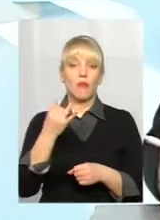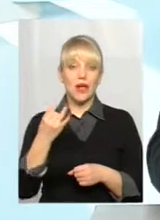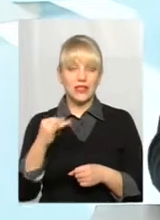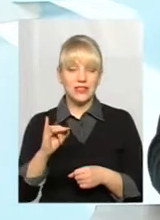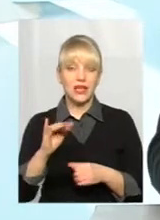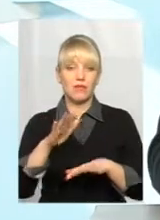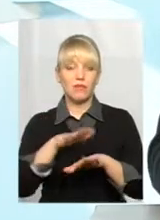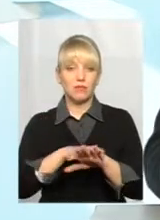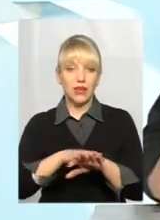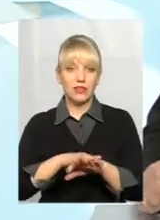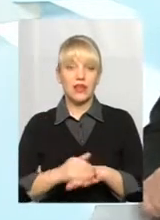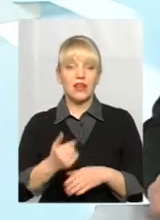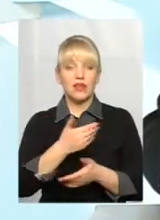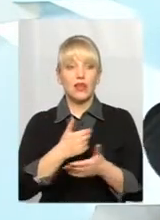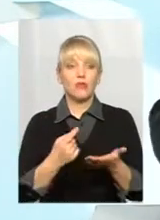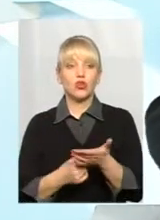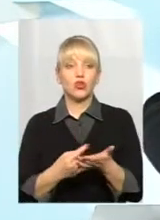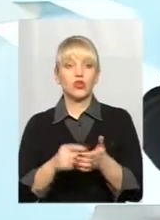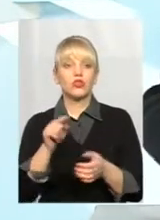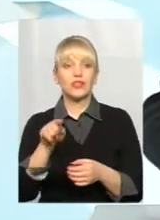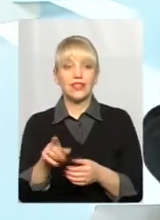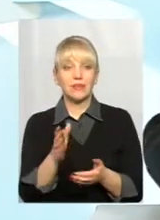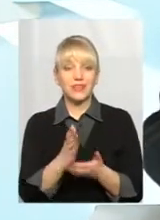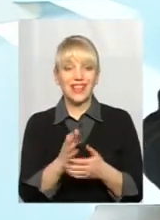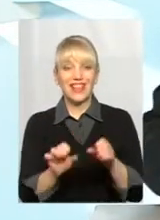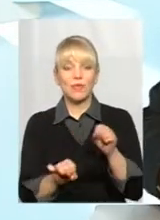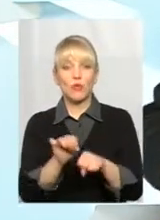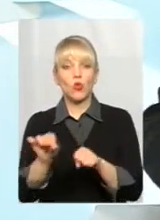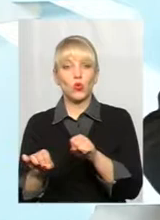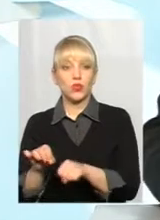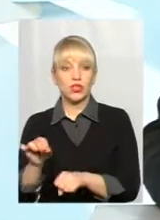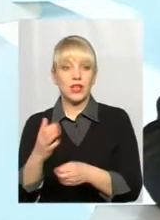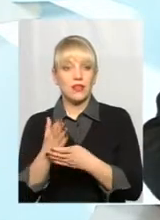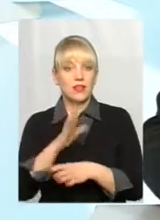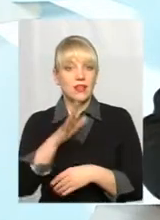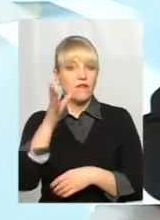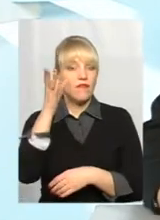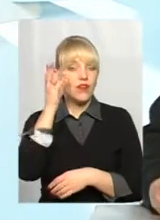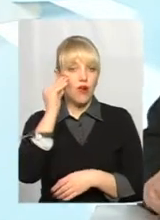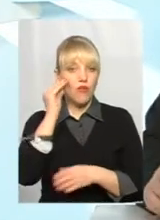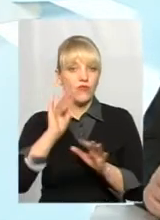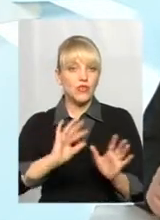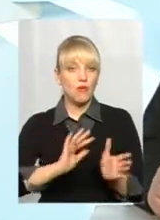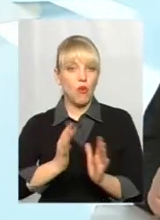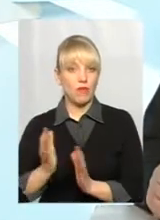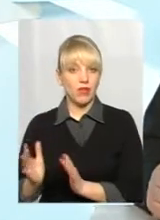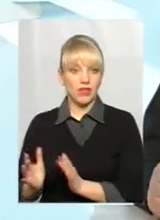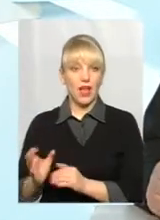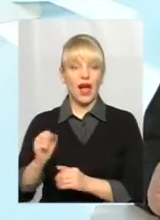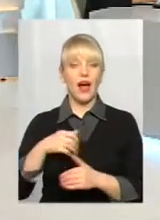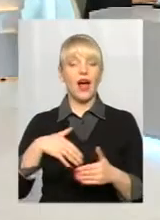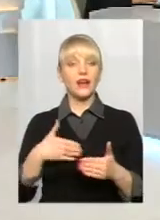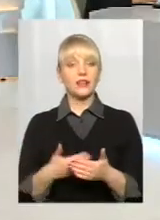і розвитку, доказували, що там є деякі порушення, деякі невраховані моменти. А